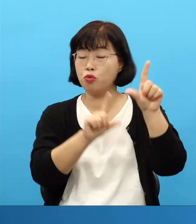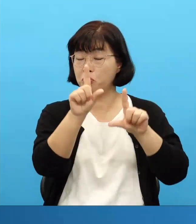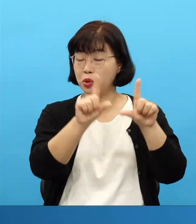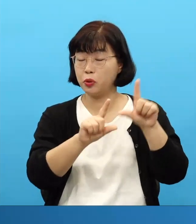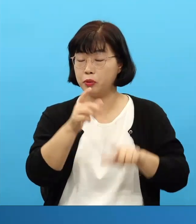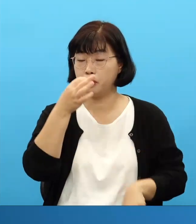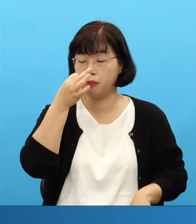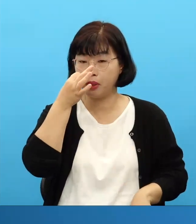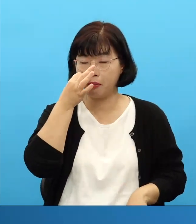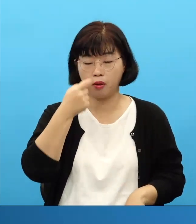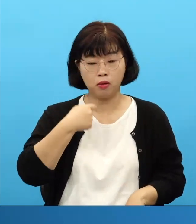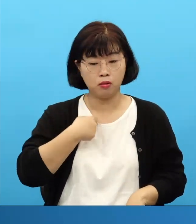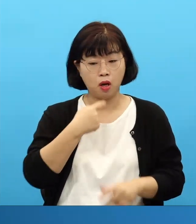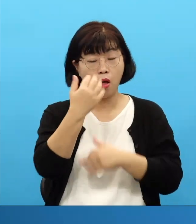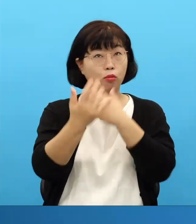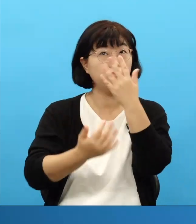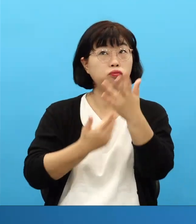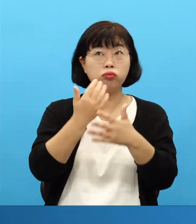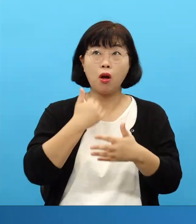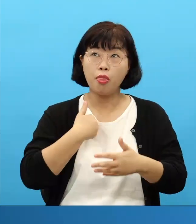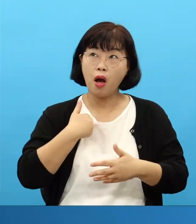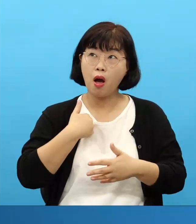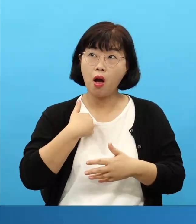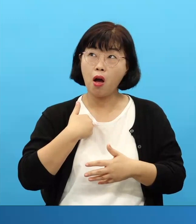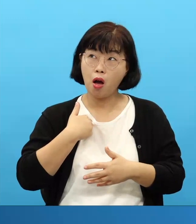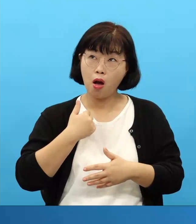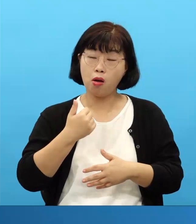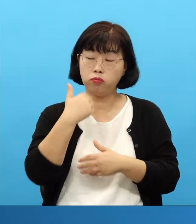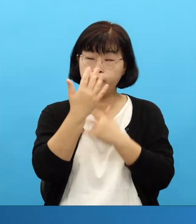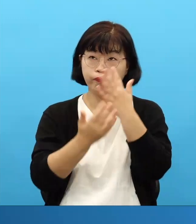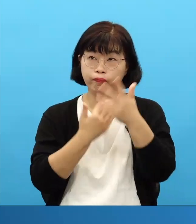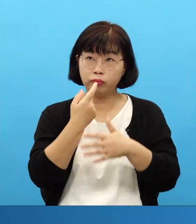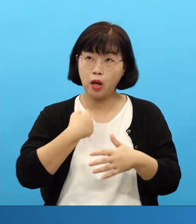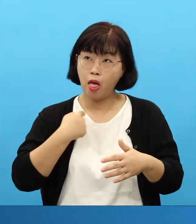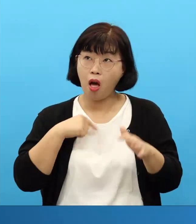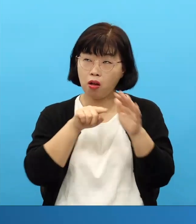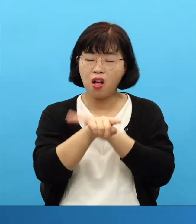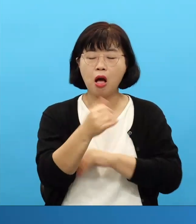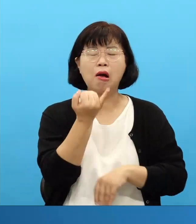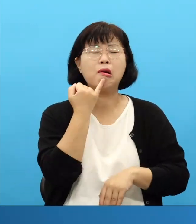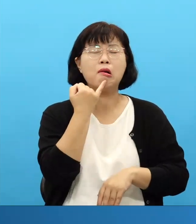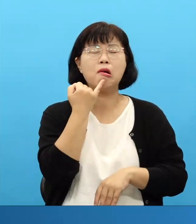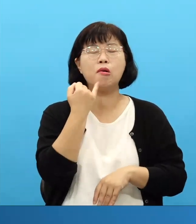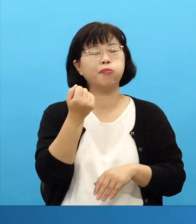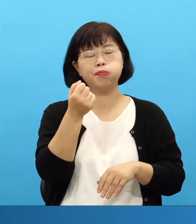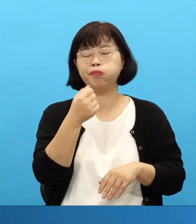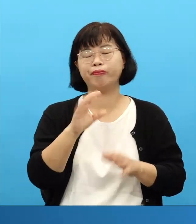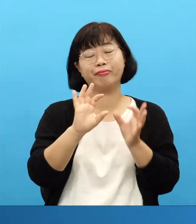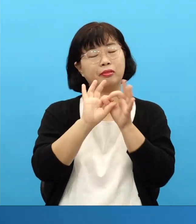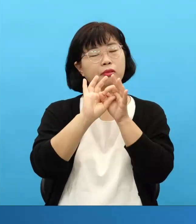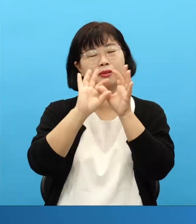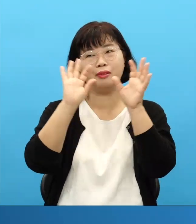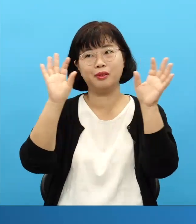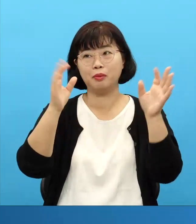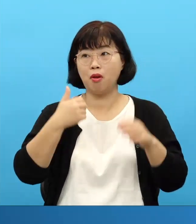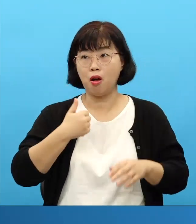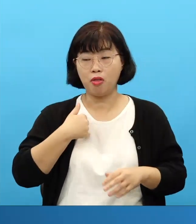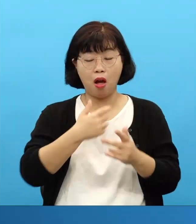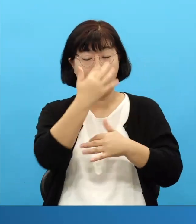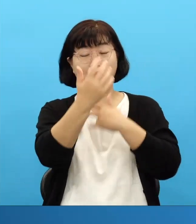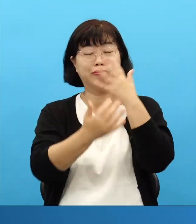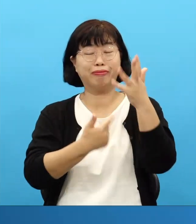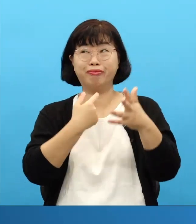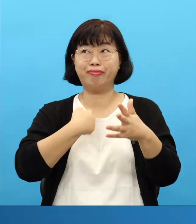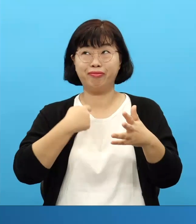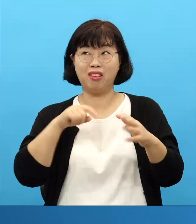이 우는 불 가운데 들어가면 여호와 하나님이 건져 주실 겁니다. They weren't joking about that. They said if we go into the fire, the Lord